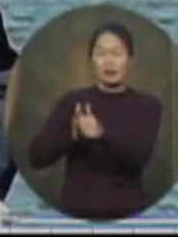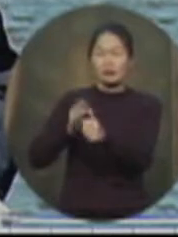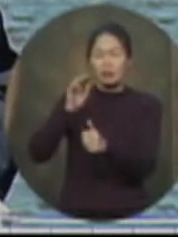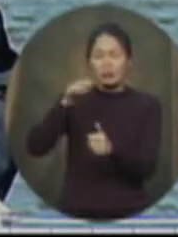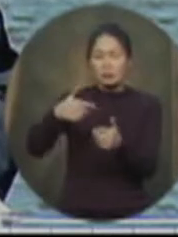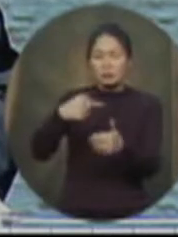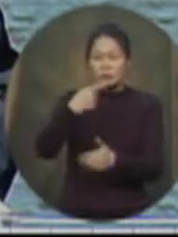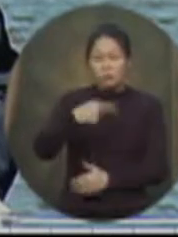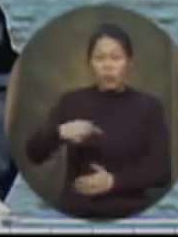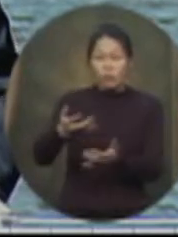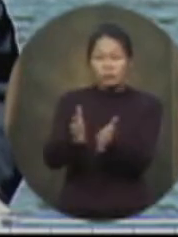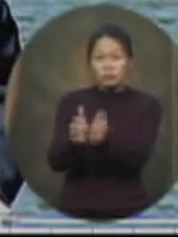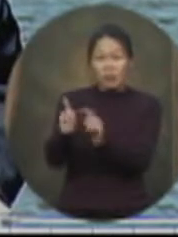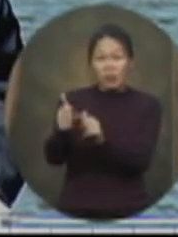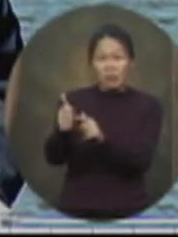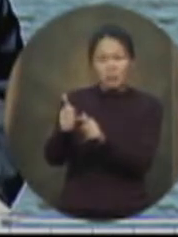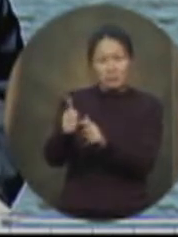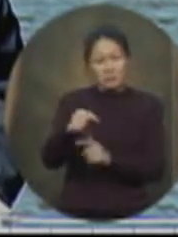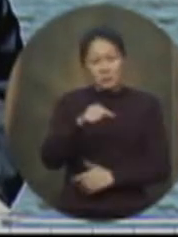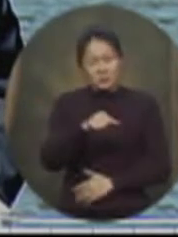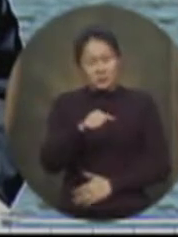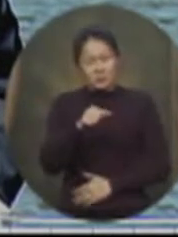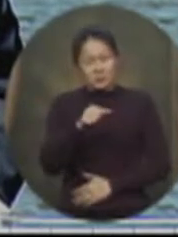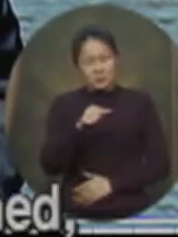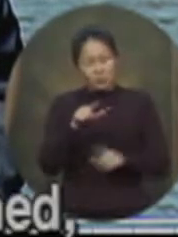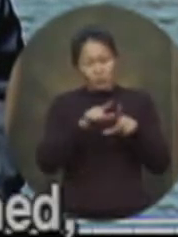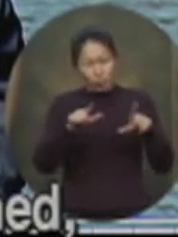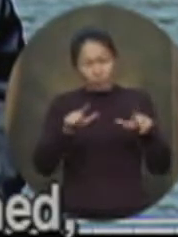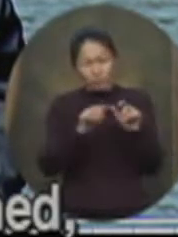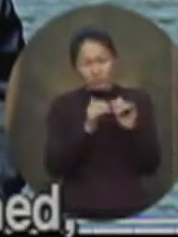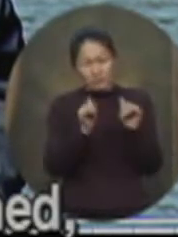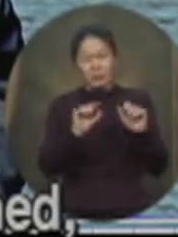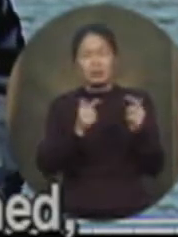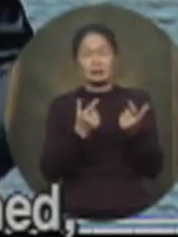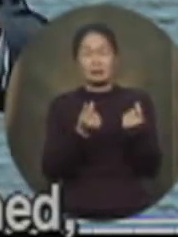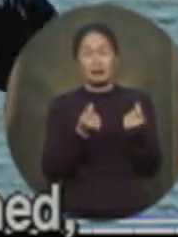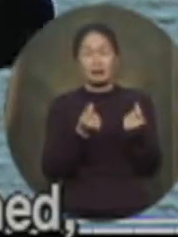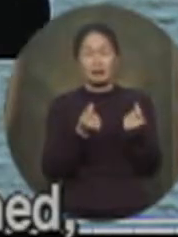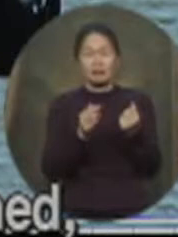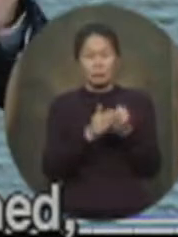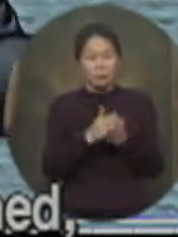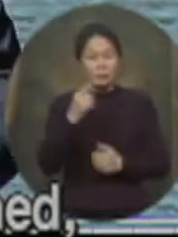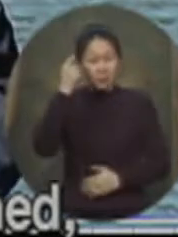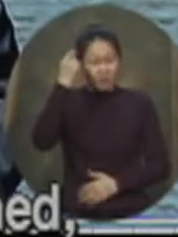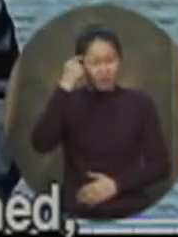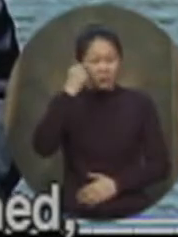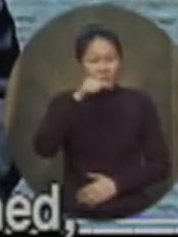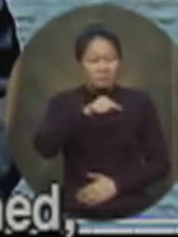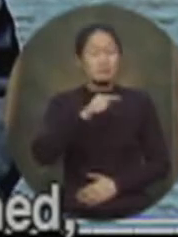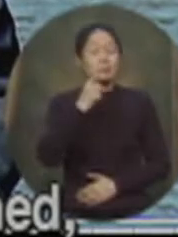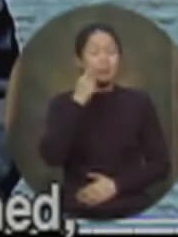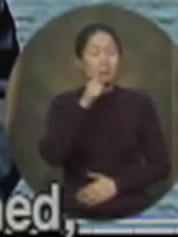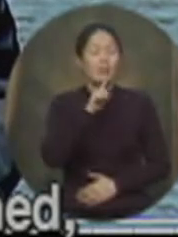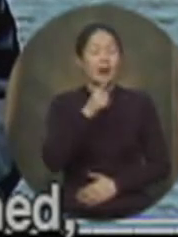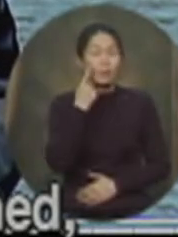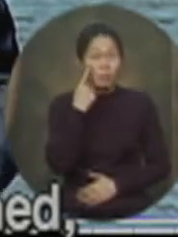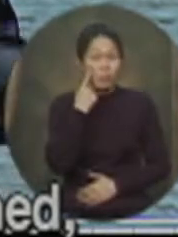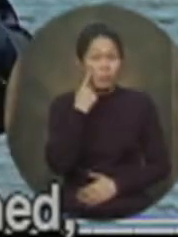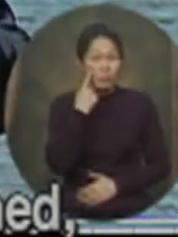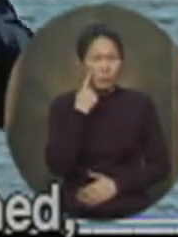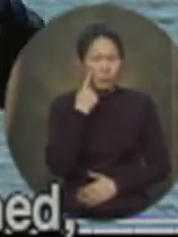부장이 아 이 사람이 보통 사람이 아닌 것 같은 느낌이 드니까 그래 그럼 한번 이야기를 하라고 그래서